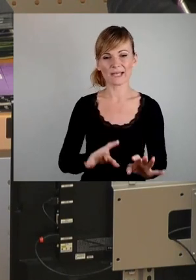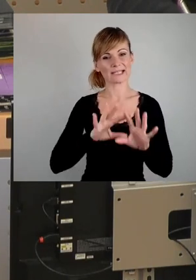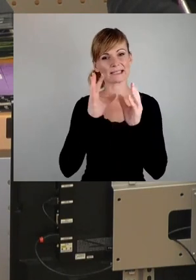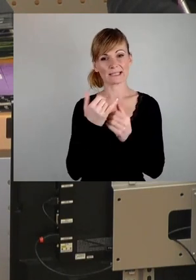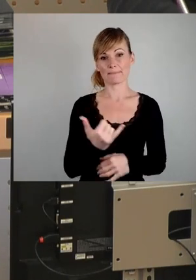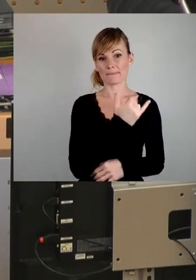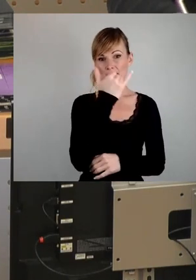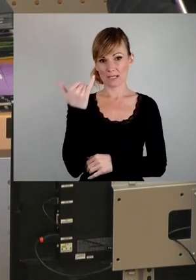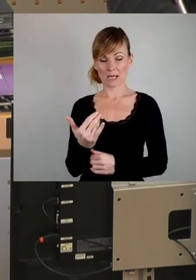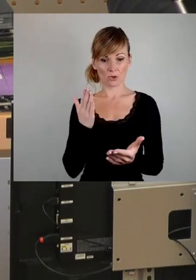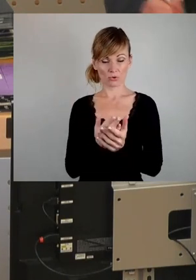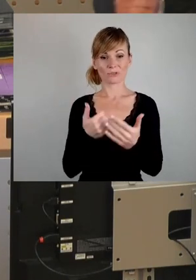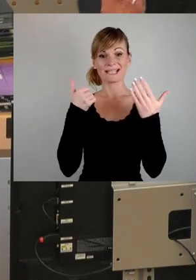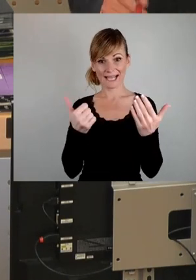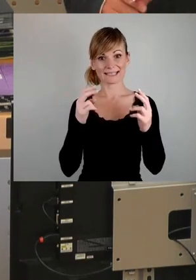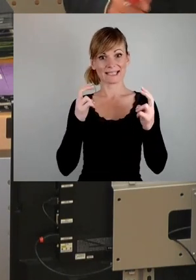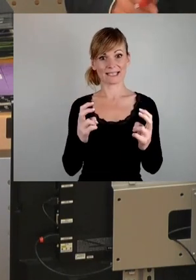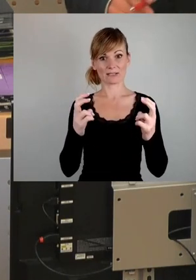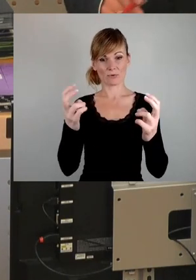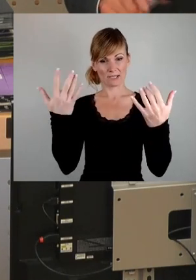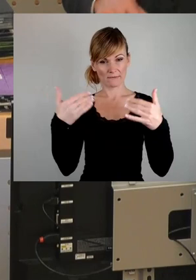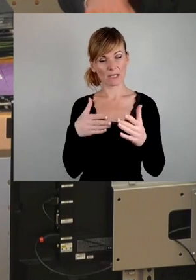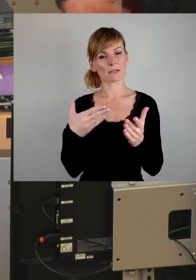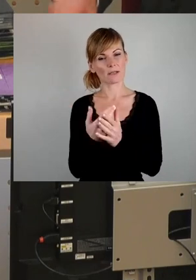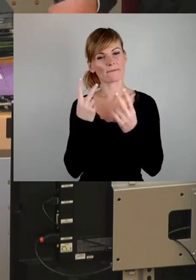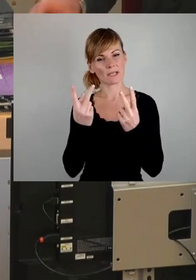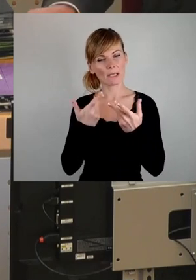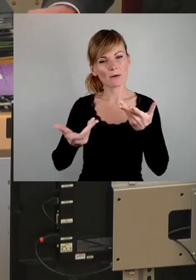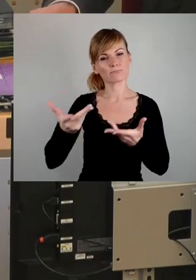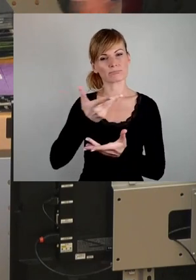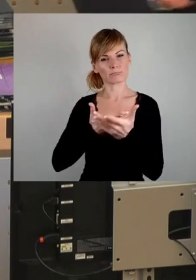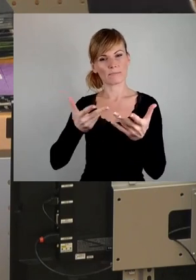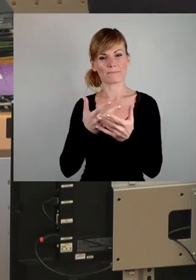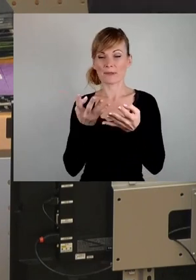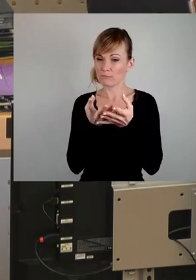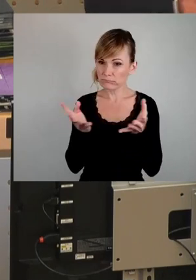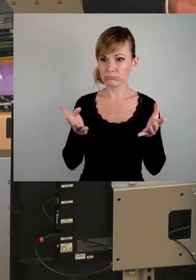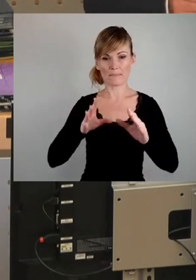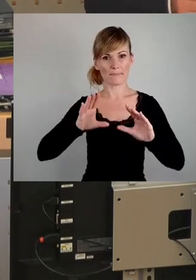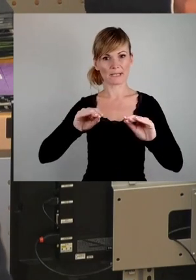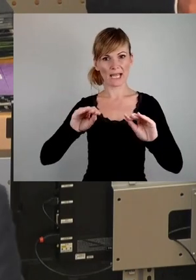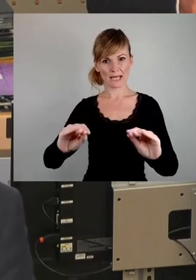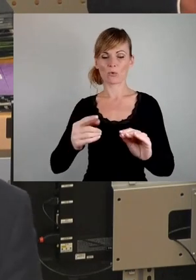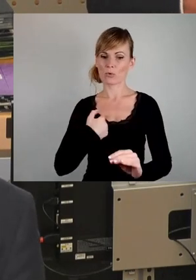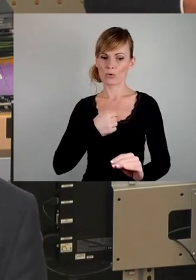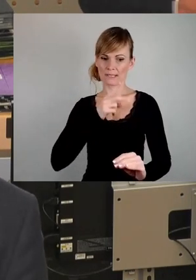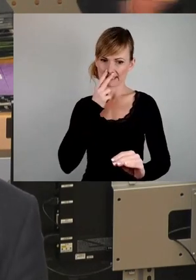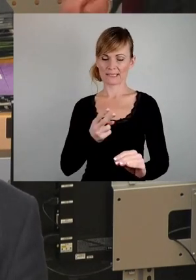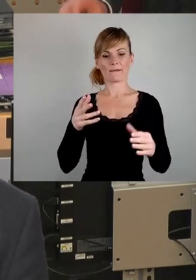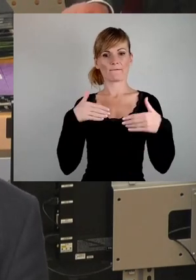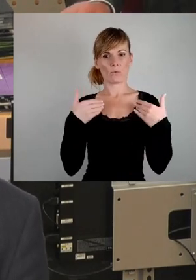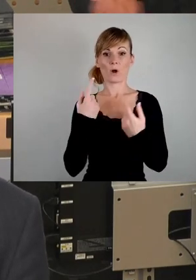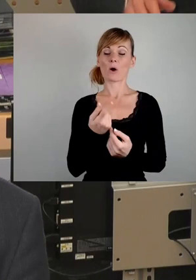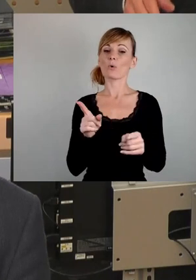wichtige Impulse gegeben. Diese breite Beteiligung freut mich nicht nur, sie ist auch ein Versprechen an die Zukunft.